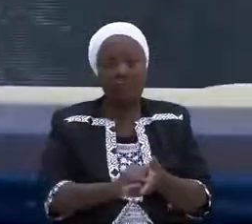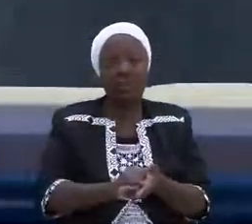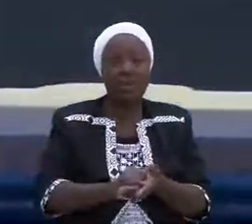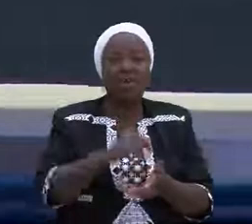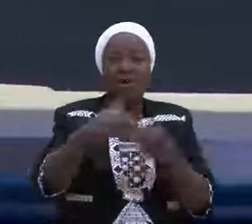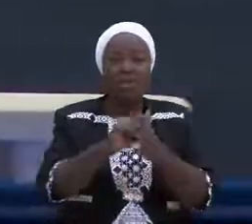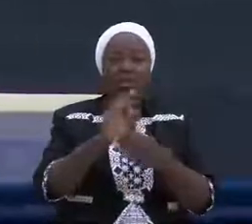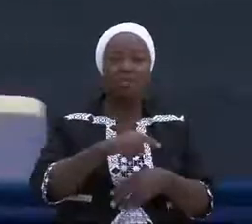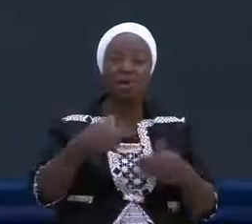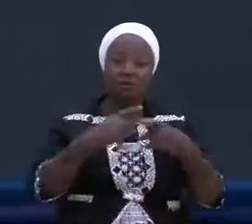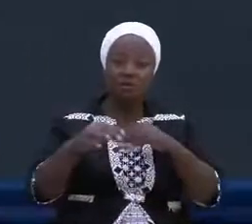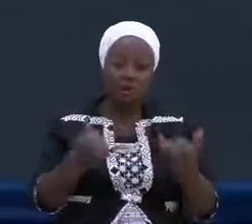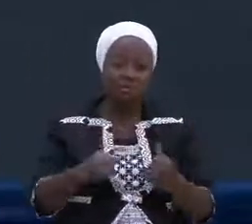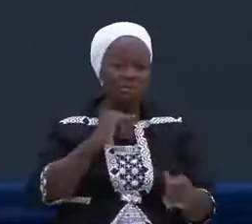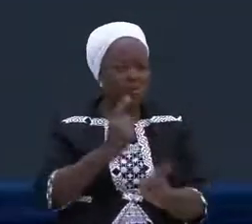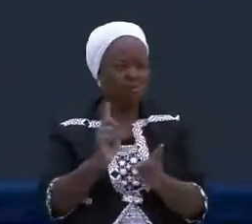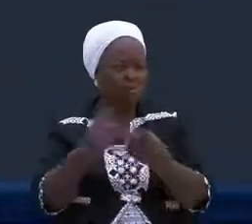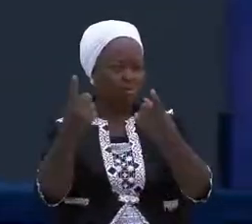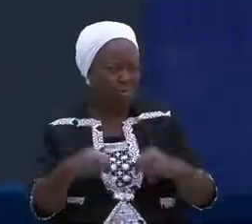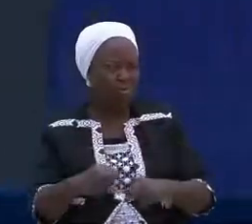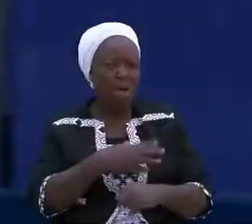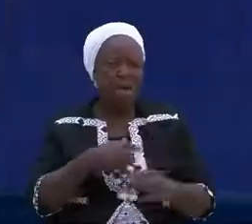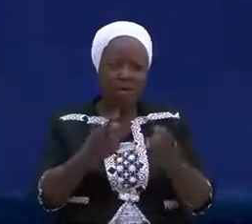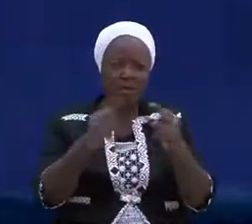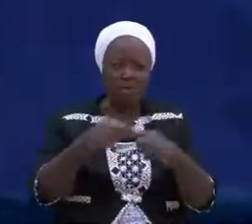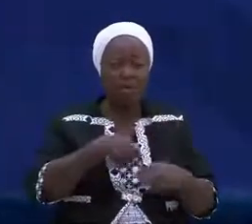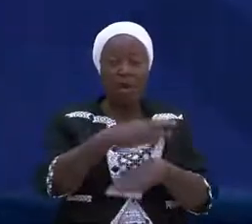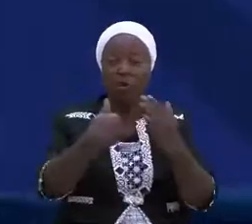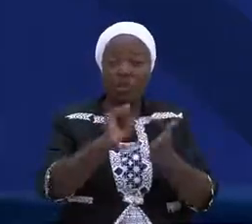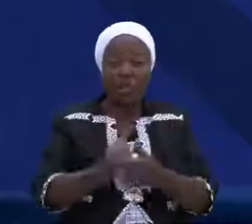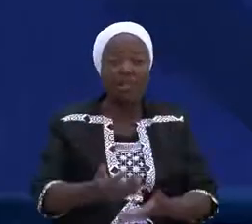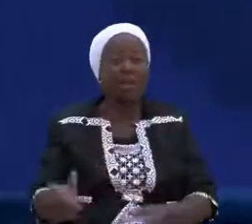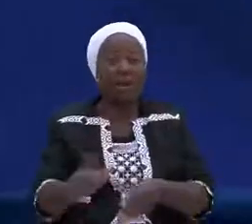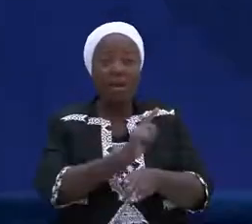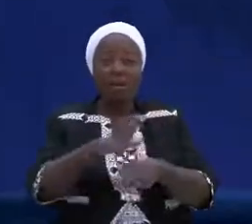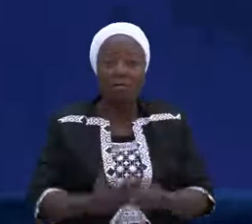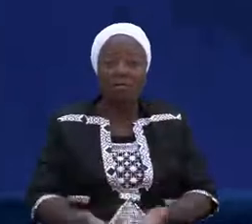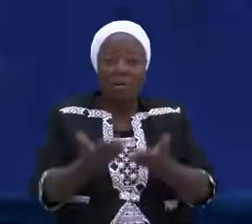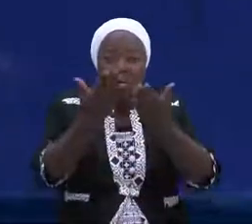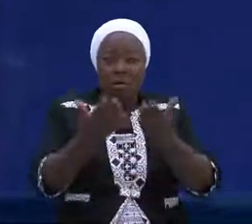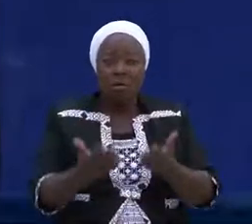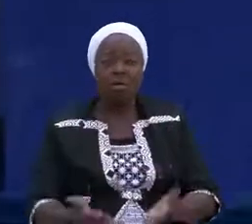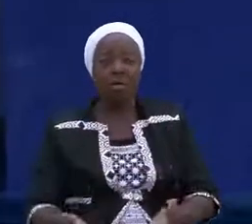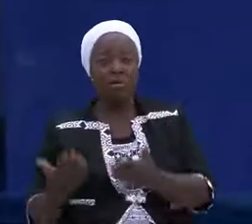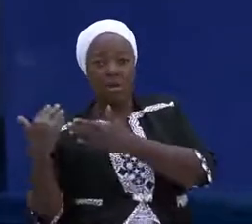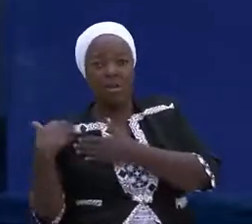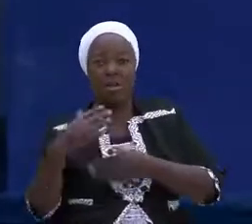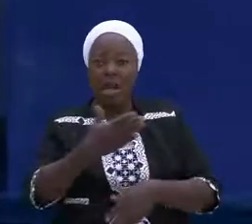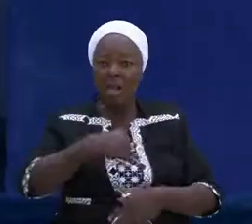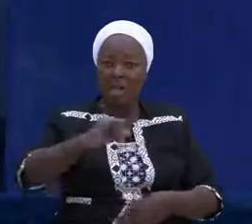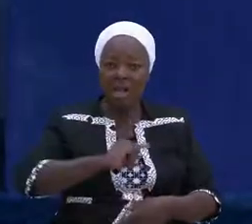maintenant, c'est de venir. Venez à moi, vous tous qui êtes fatigués et chargés, et je vous donnerai du